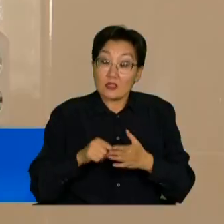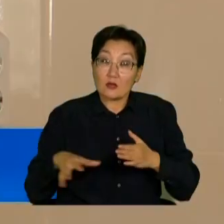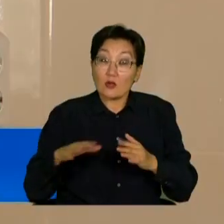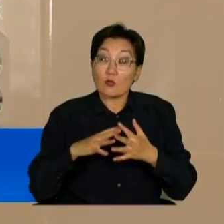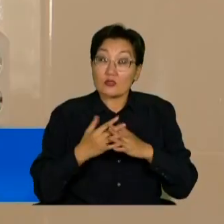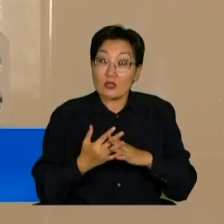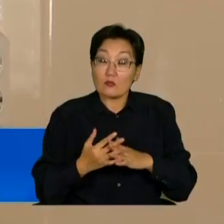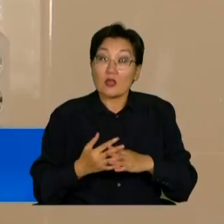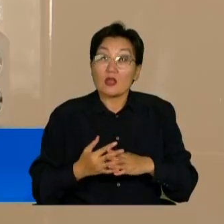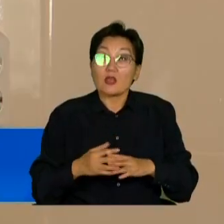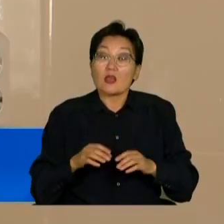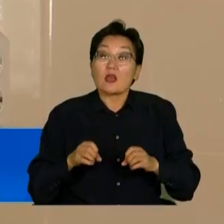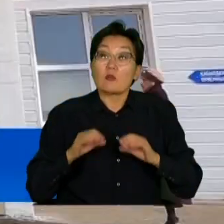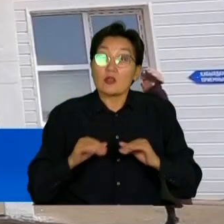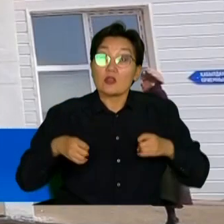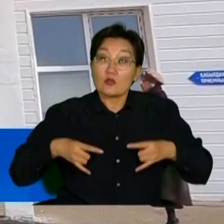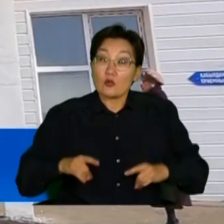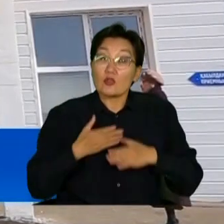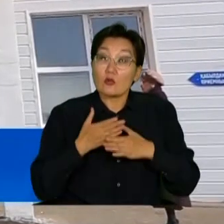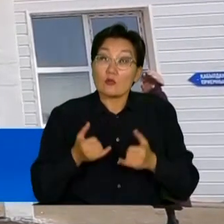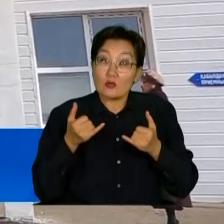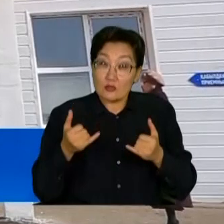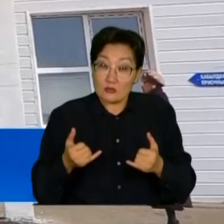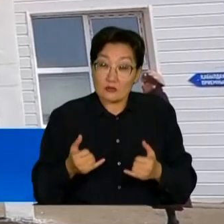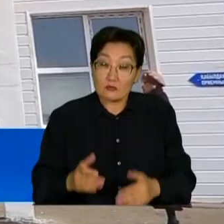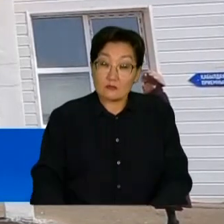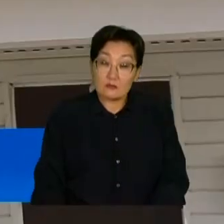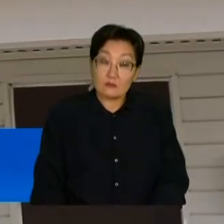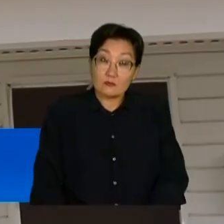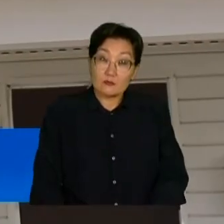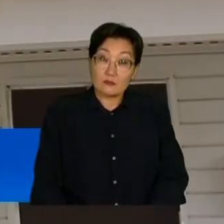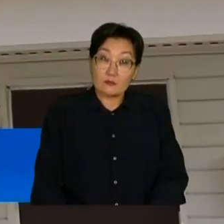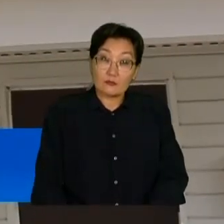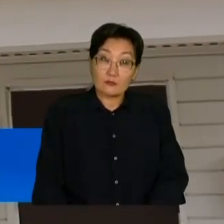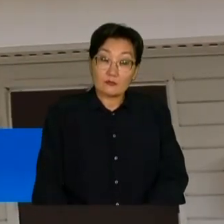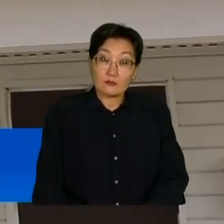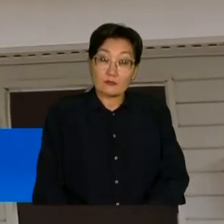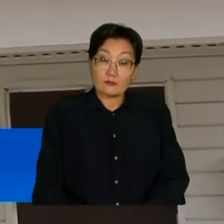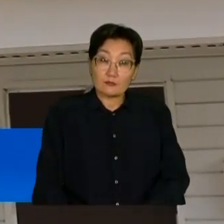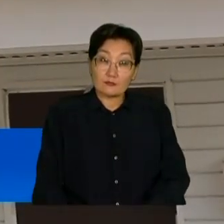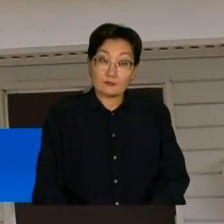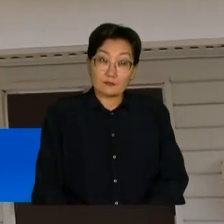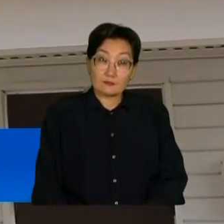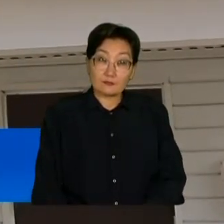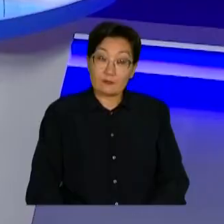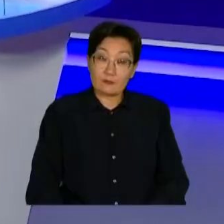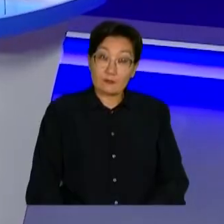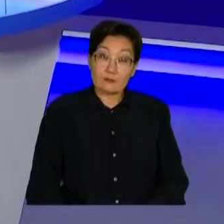ауылдарына акушерлік көмек көрсетеді. Алтынгүл Төлегенова, Наргиз Жанабекова, Алматы телеарнасы, Ұлытау